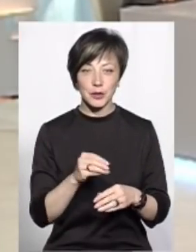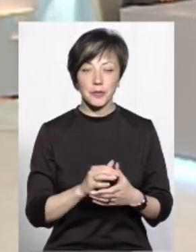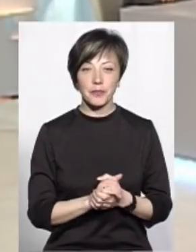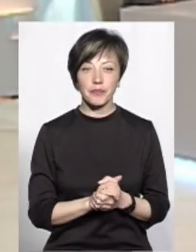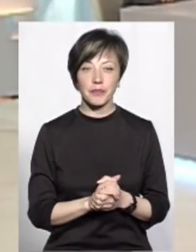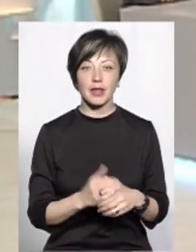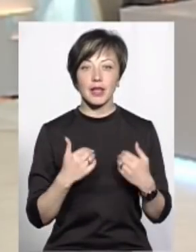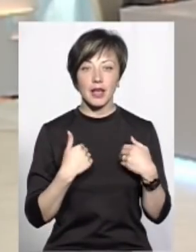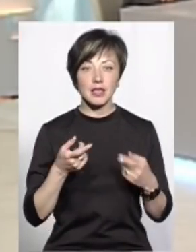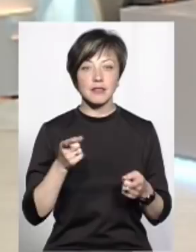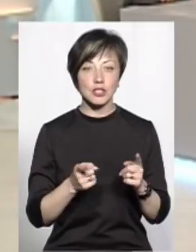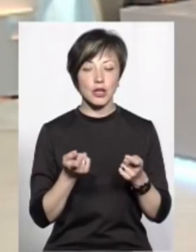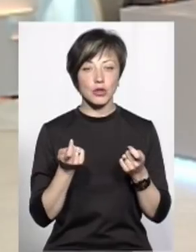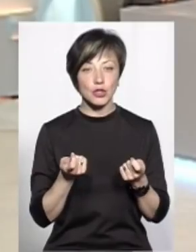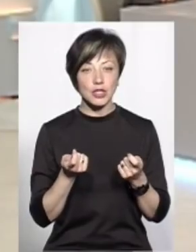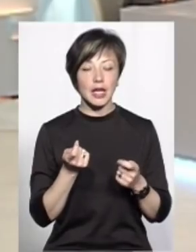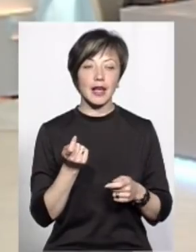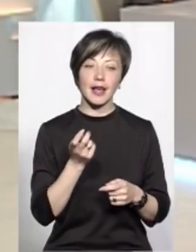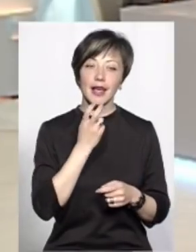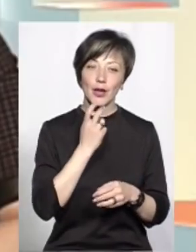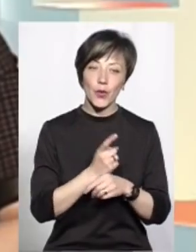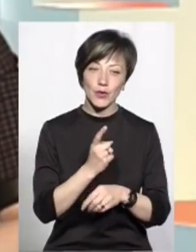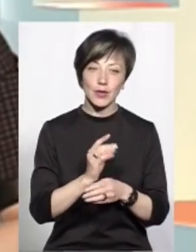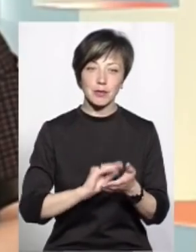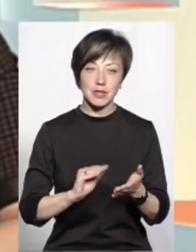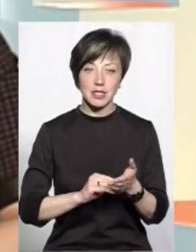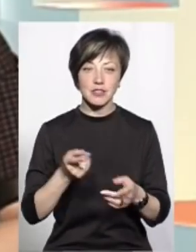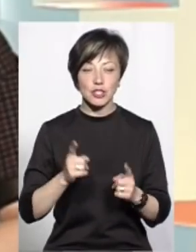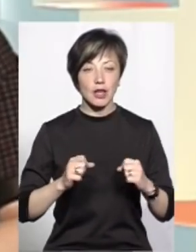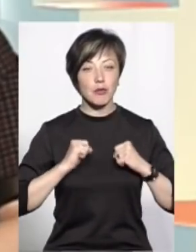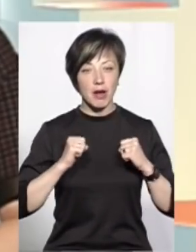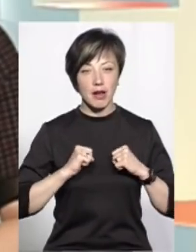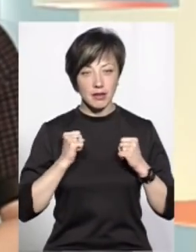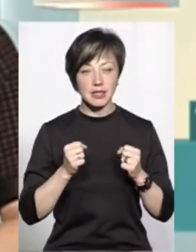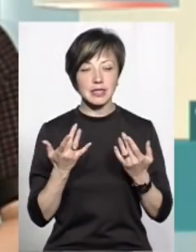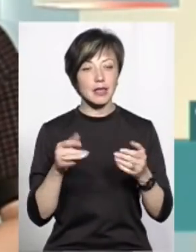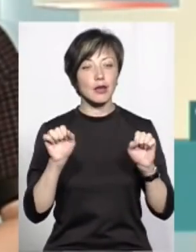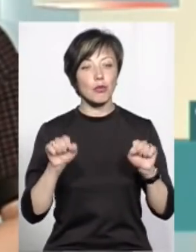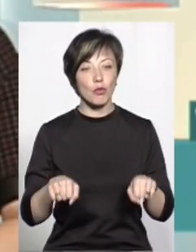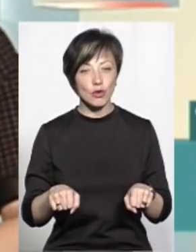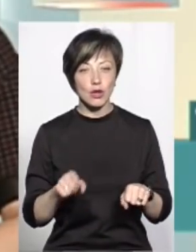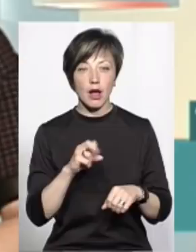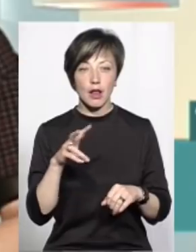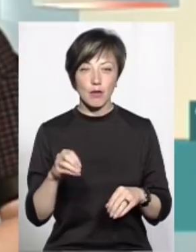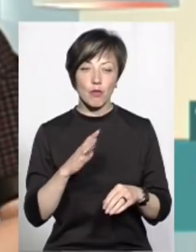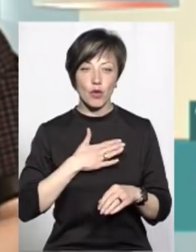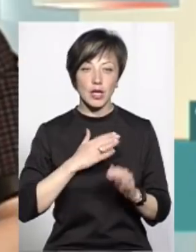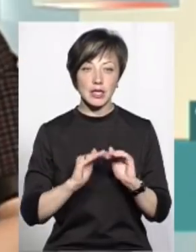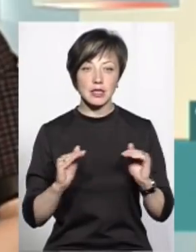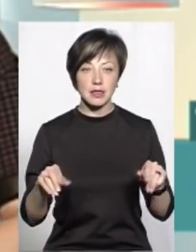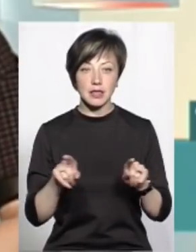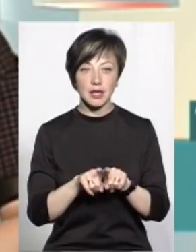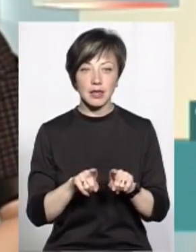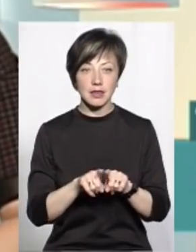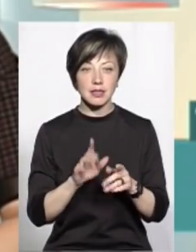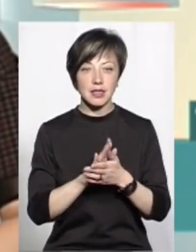я, звичайно, трошки з іронією про це написала. Звичайно, я намагаюся, наскільки можу. Але просто мої діти, вони настільки, в них вже